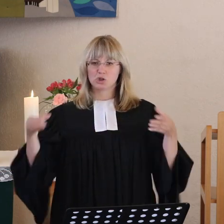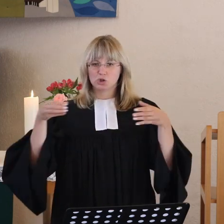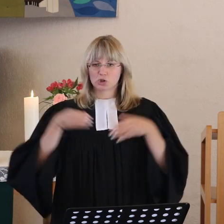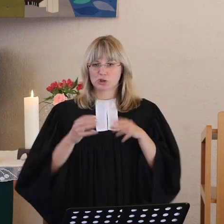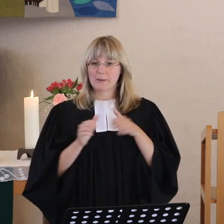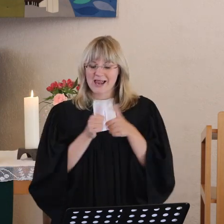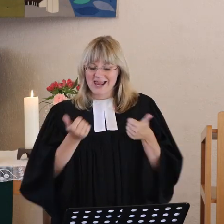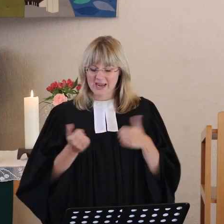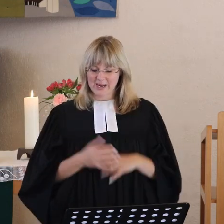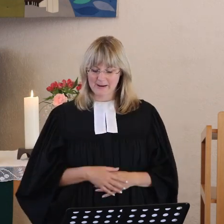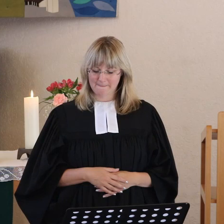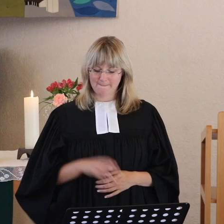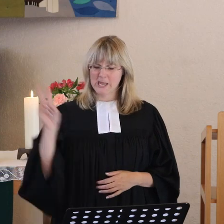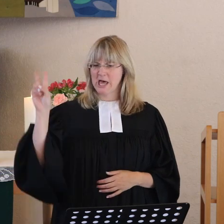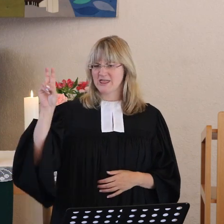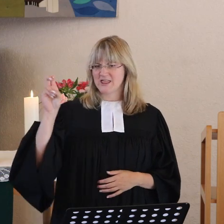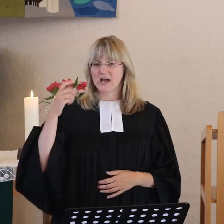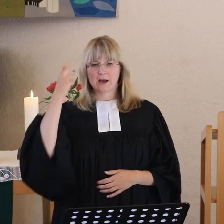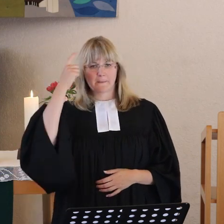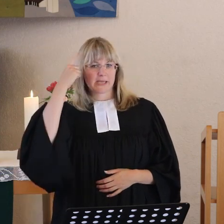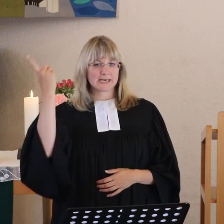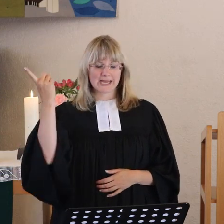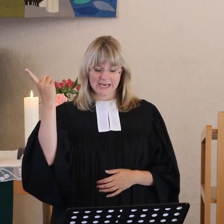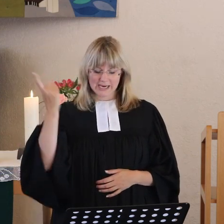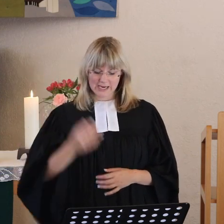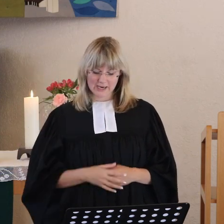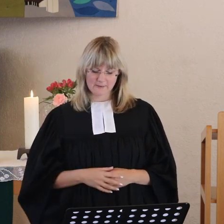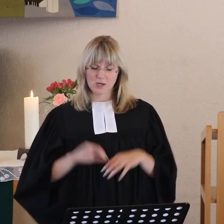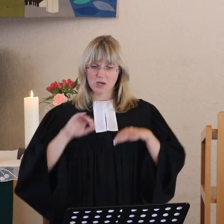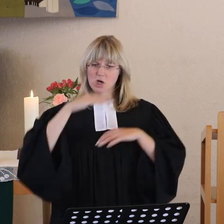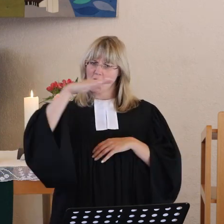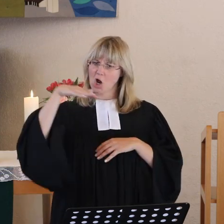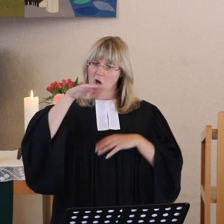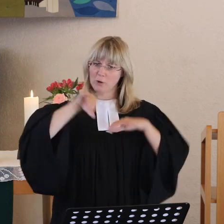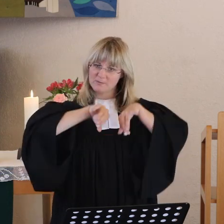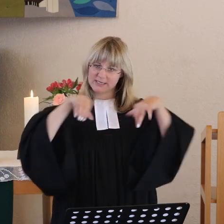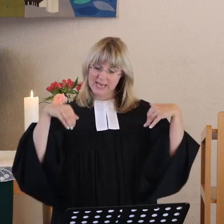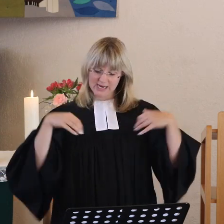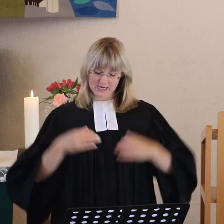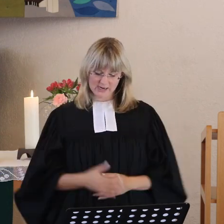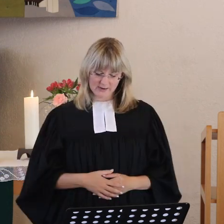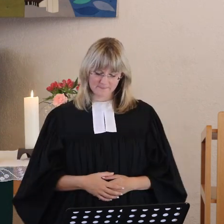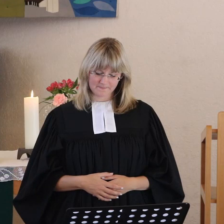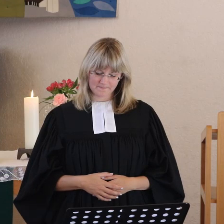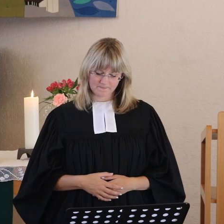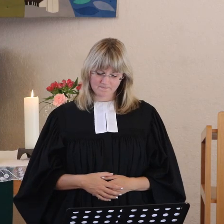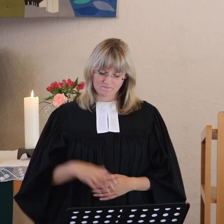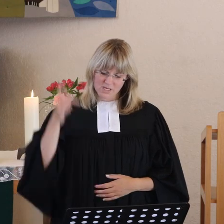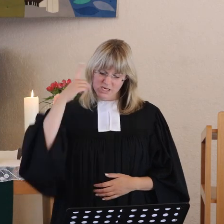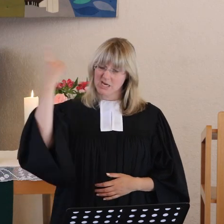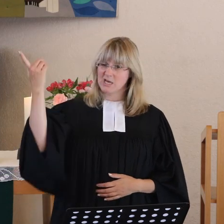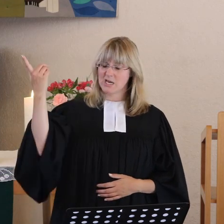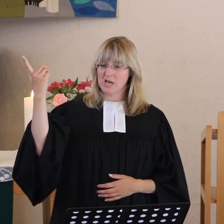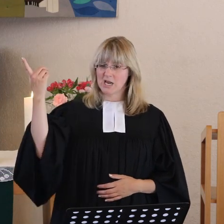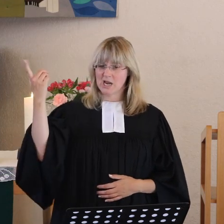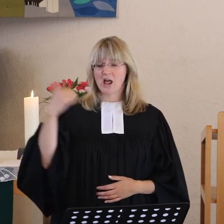Gemeindezentrums das Wohnprojekt Die Raumteiler. Mehrere Familien und einzelne Menschen haben